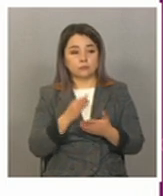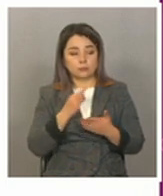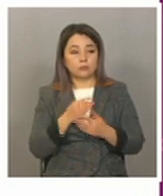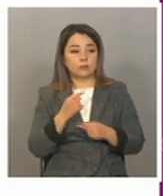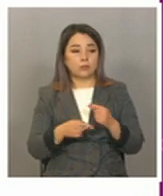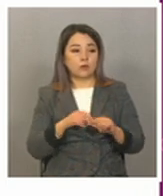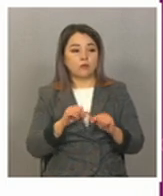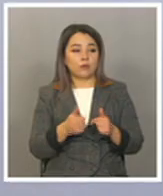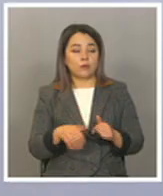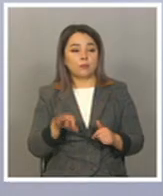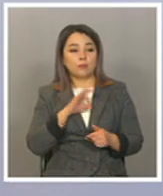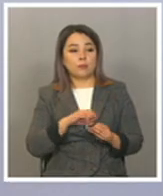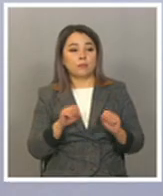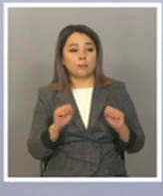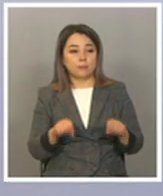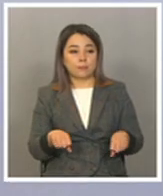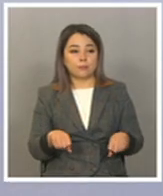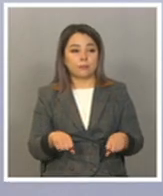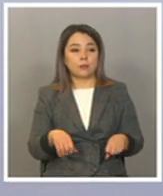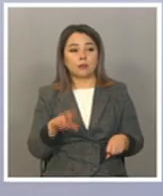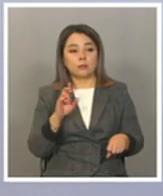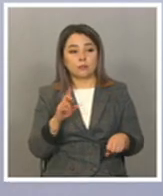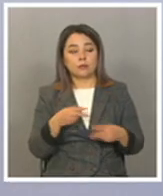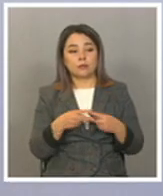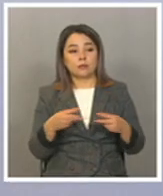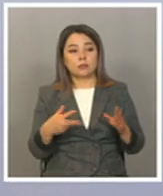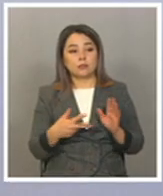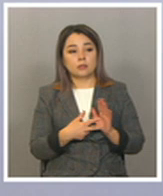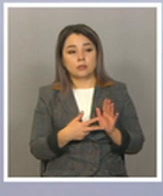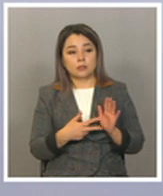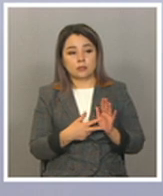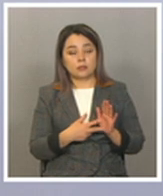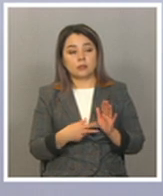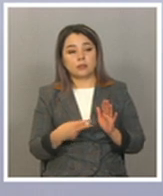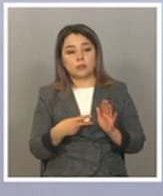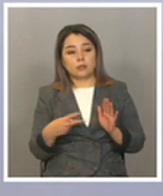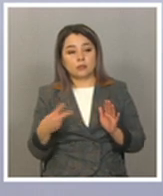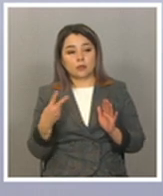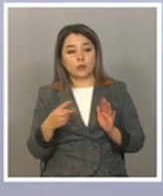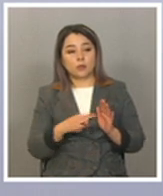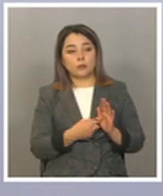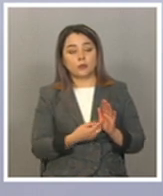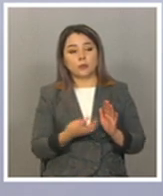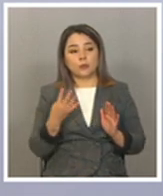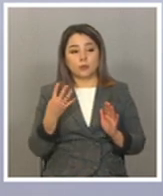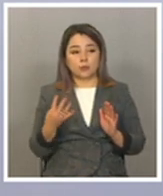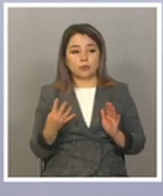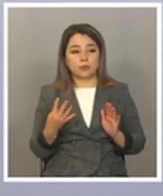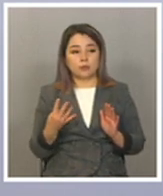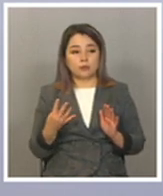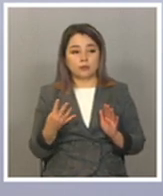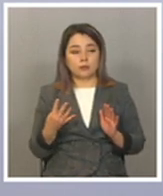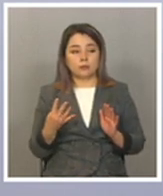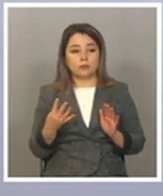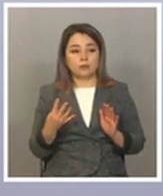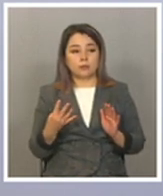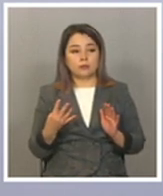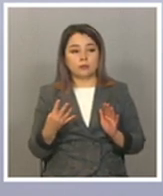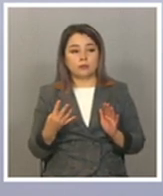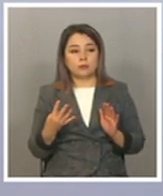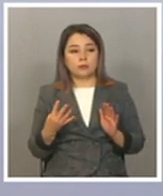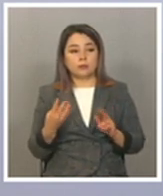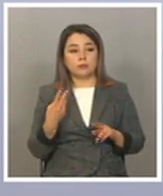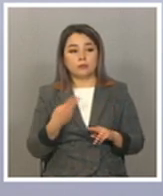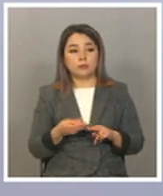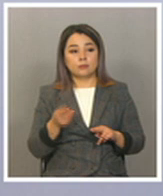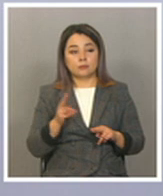формуланы пайдаланайық. B тең 8, тең 2 көбейтілген 4 ретінде қарастырамыз. Олай